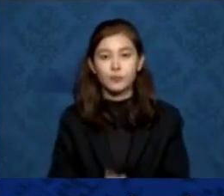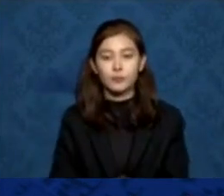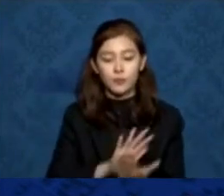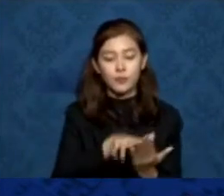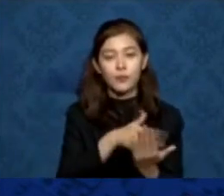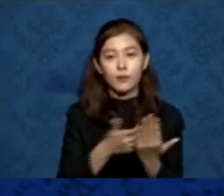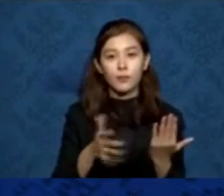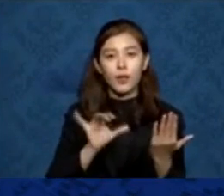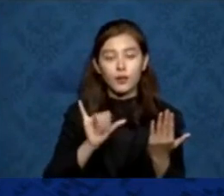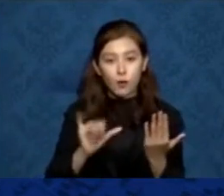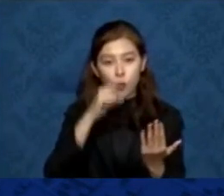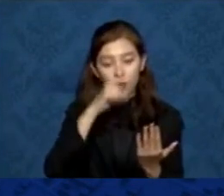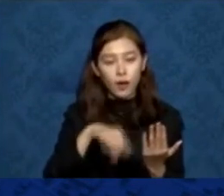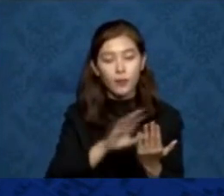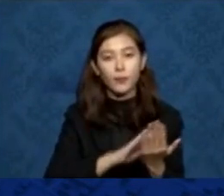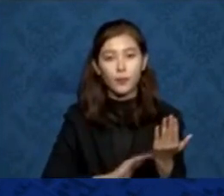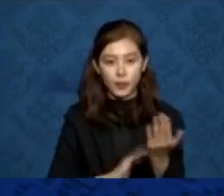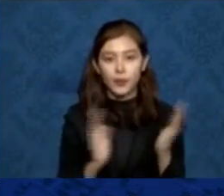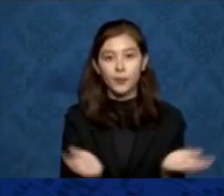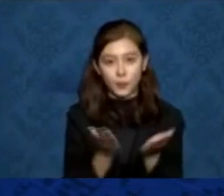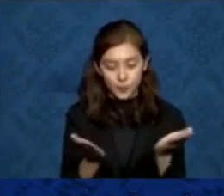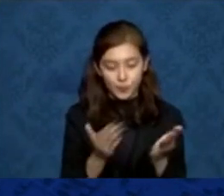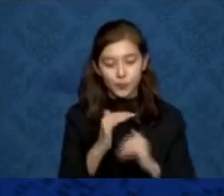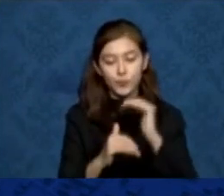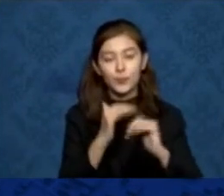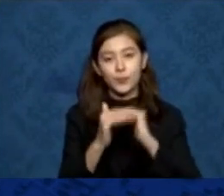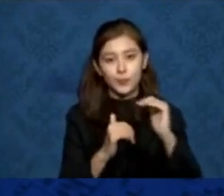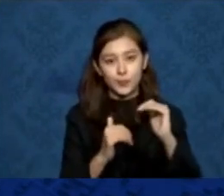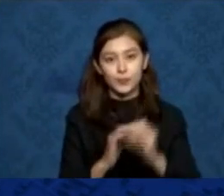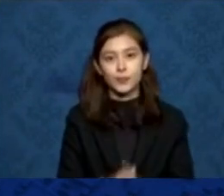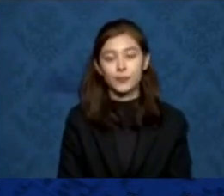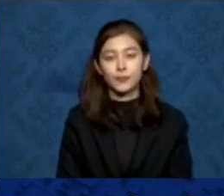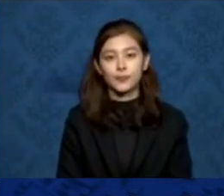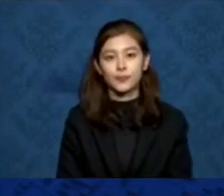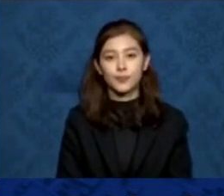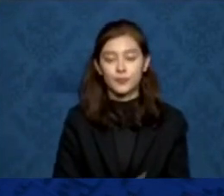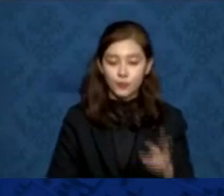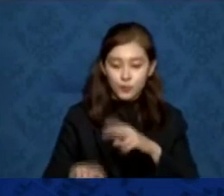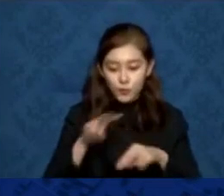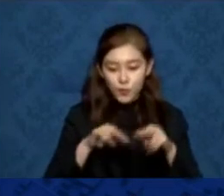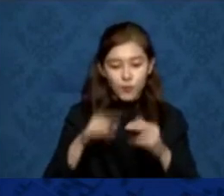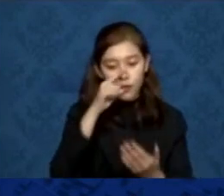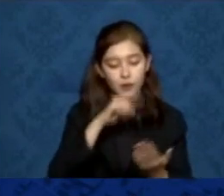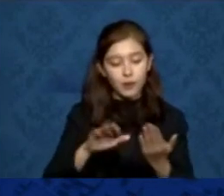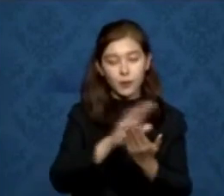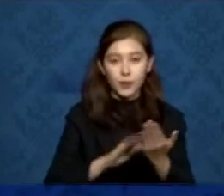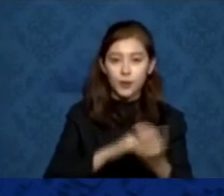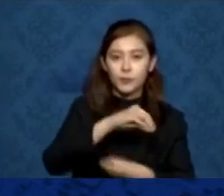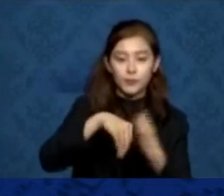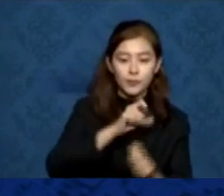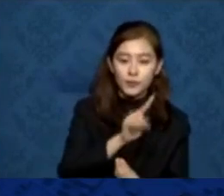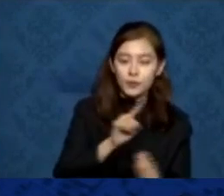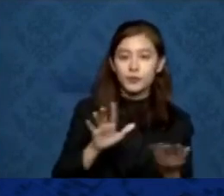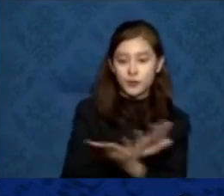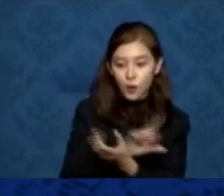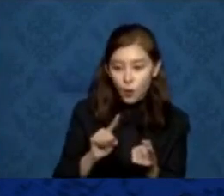การเงินการคลังของรัฐใช้จ่ายเงินภาษีของประชาชนอย่างมีประสิทธิภาพมากที่สุดนะครับทั้งนี้ยุทธศาสตร์ด้านสังคมจะใช้งบประมาณ